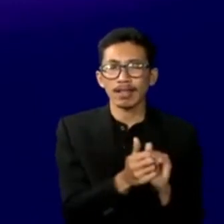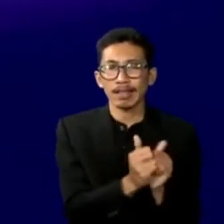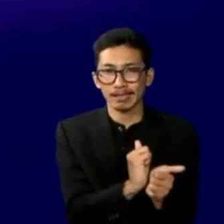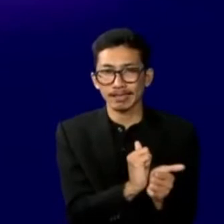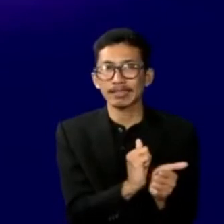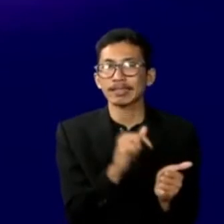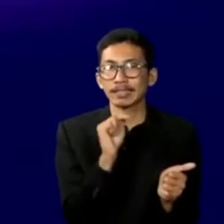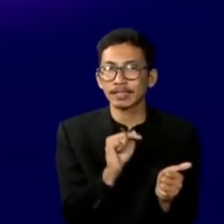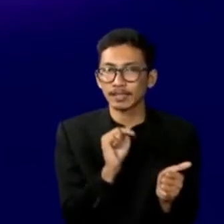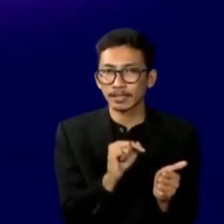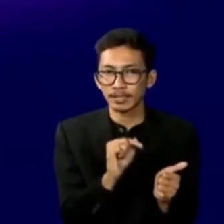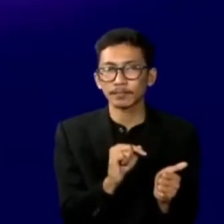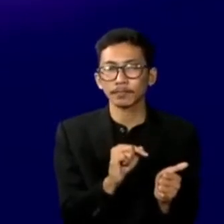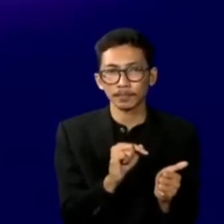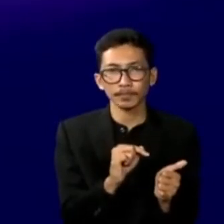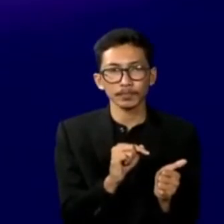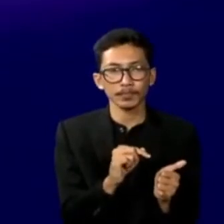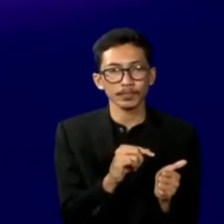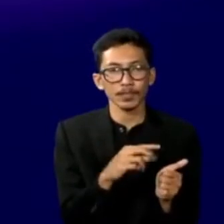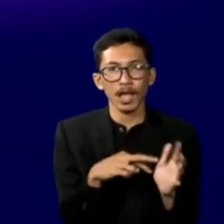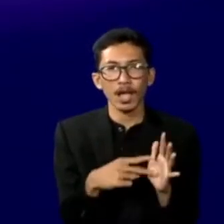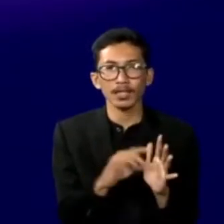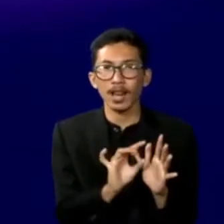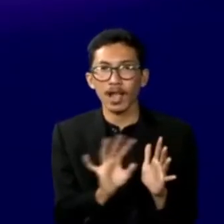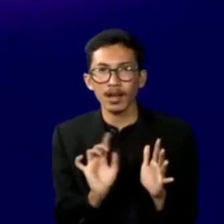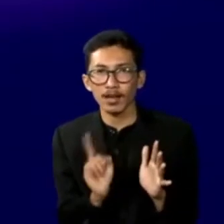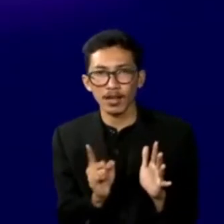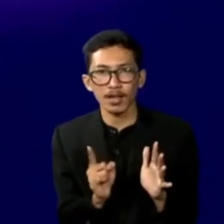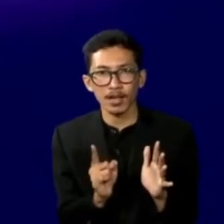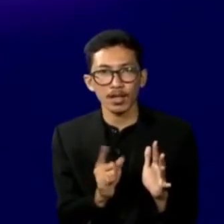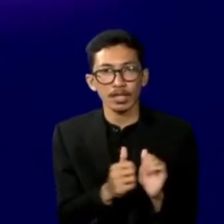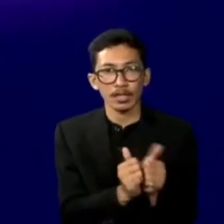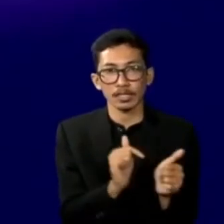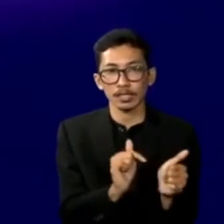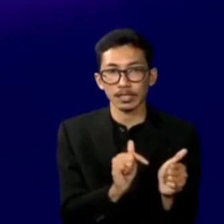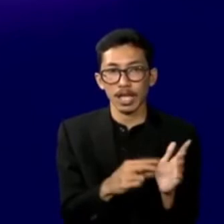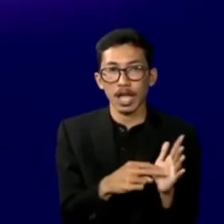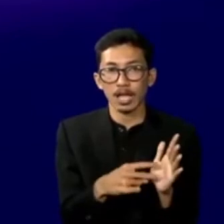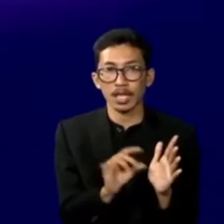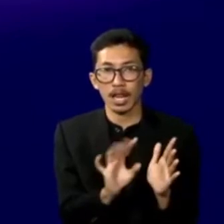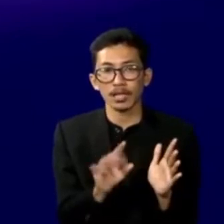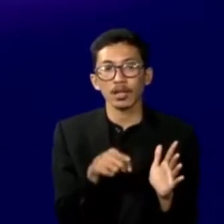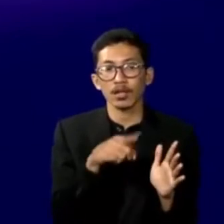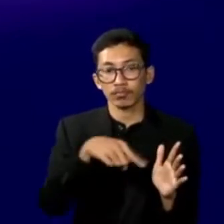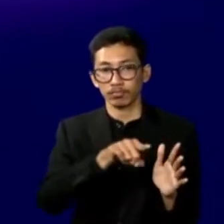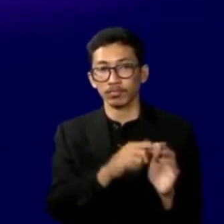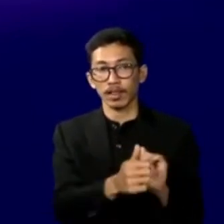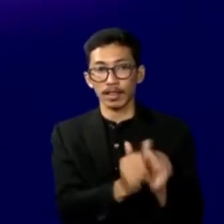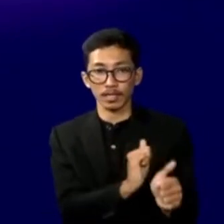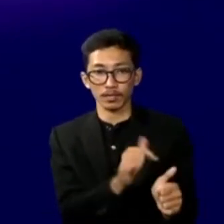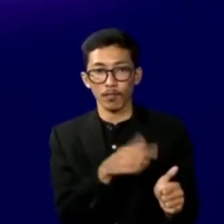itu mempunyai makna lain makna lain itu adalah gini kalau anda dites anda tuh